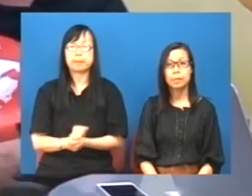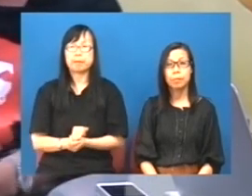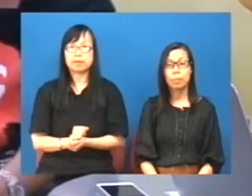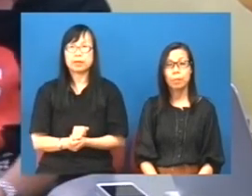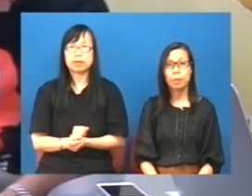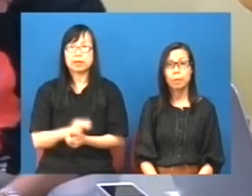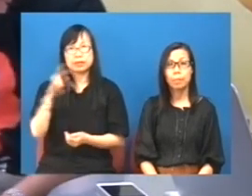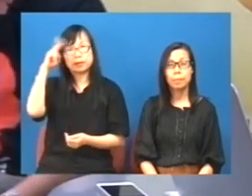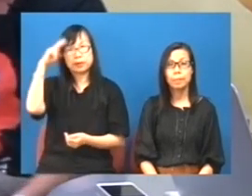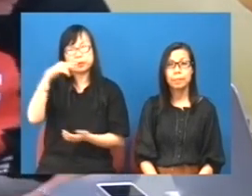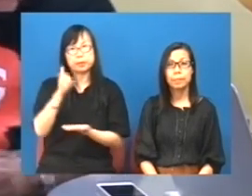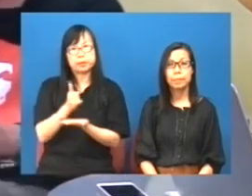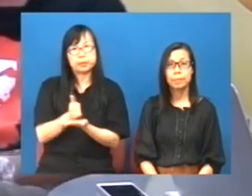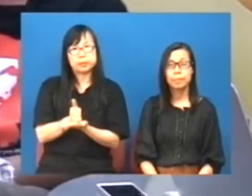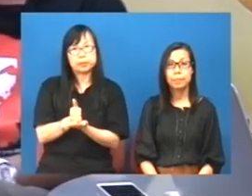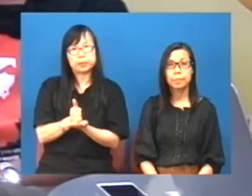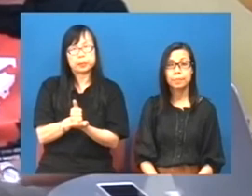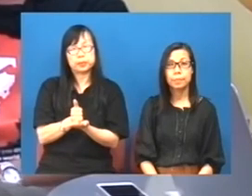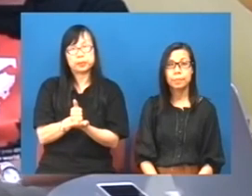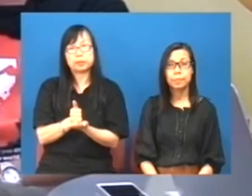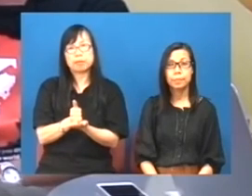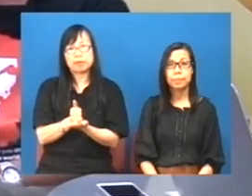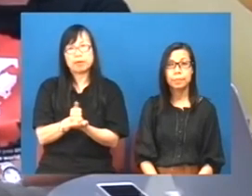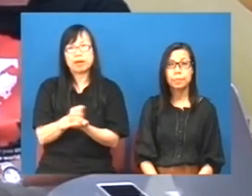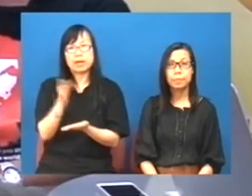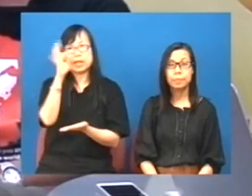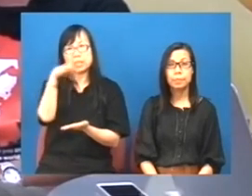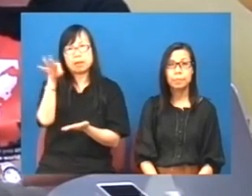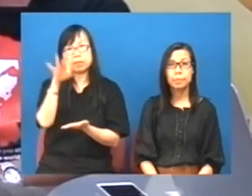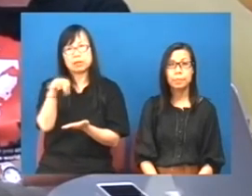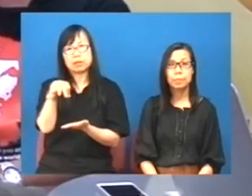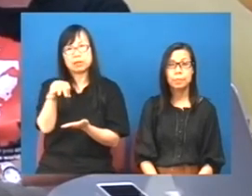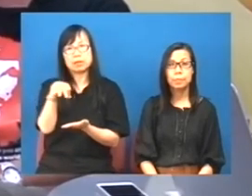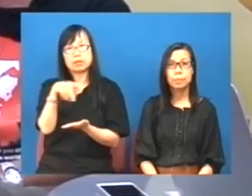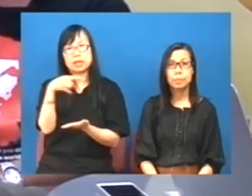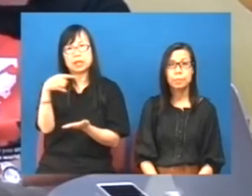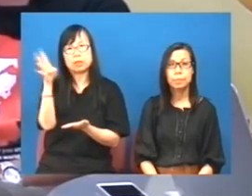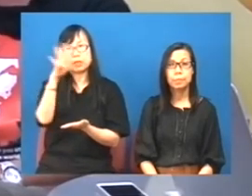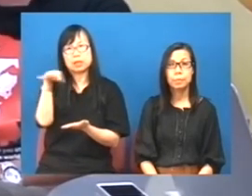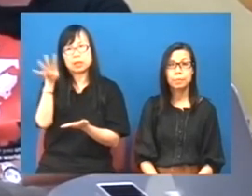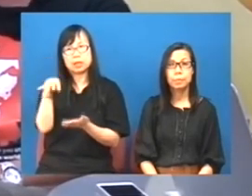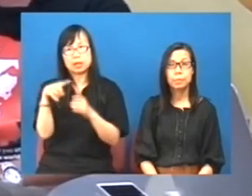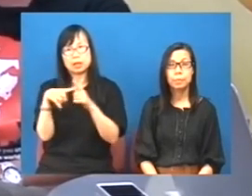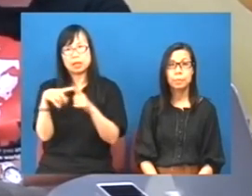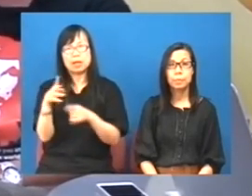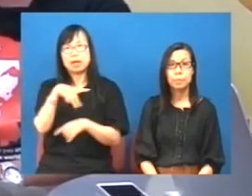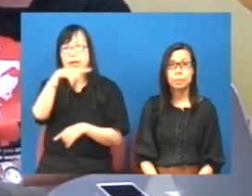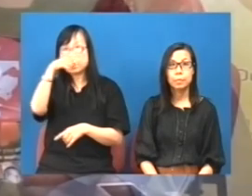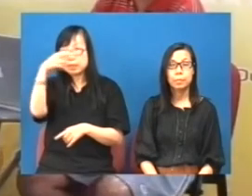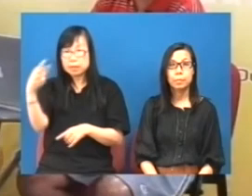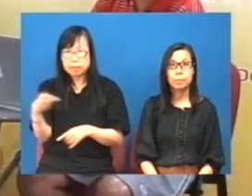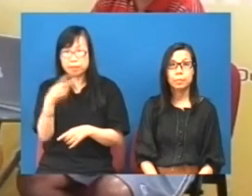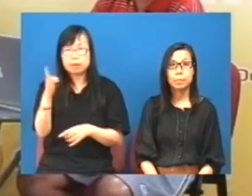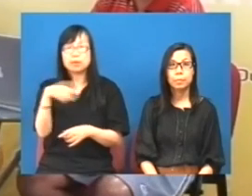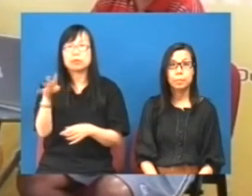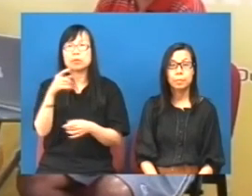其實坐那裏我想應該是三千多人三千多人至四千人二萬八千個座位二萬四千